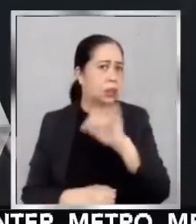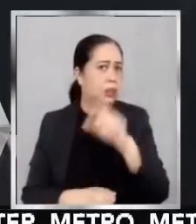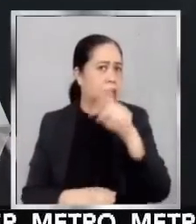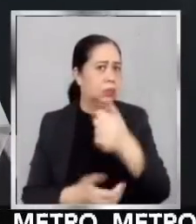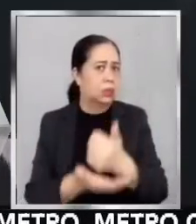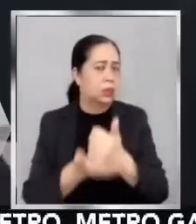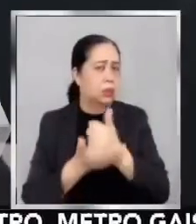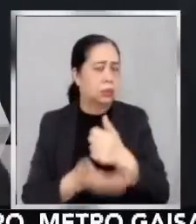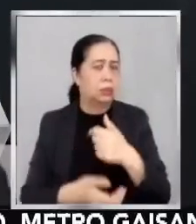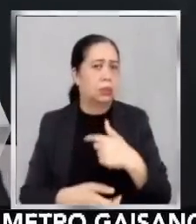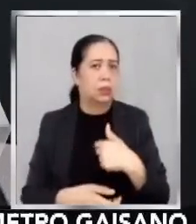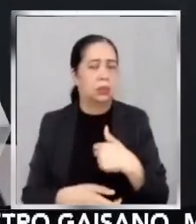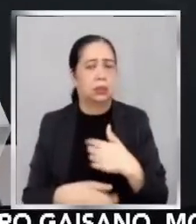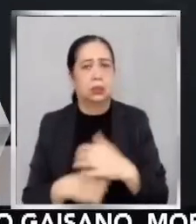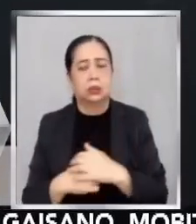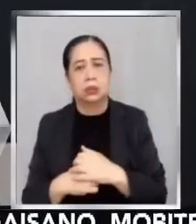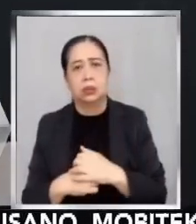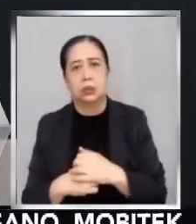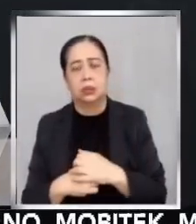ako na...